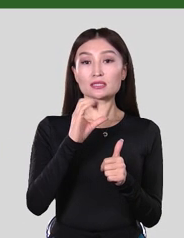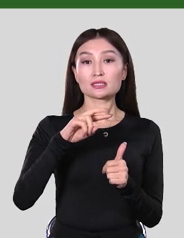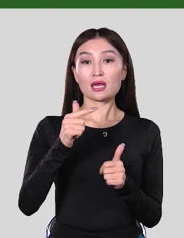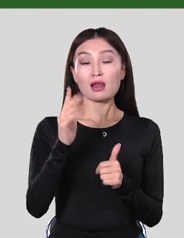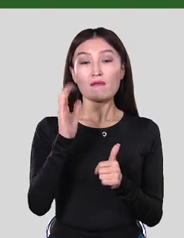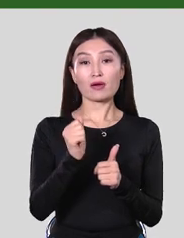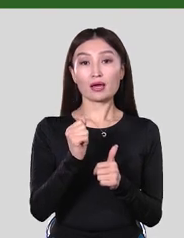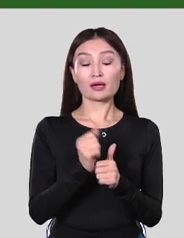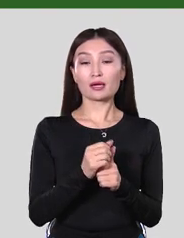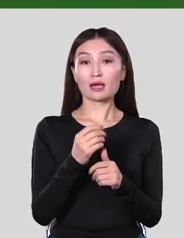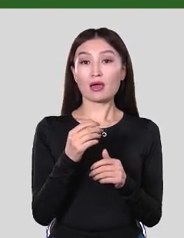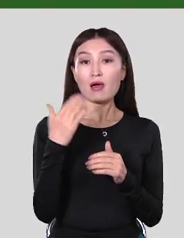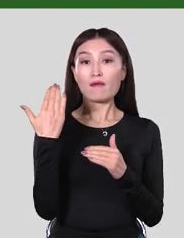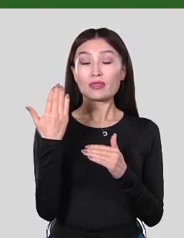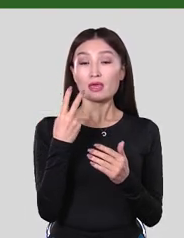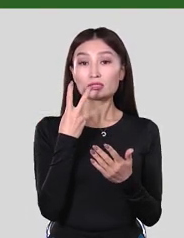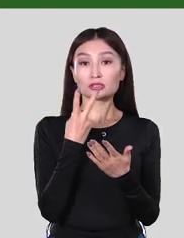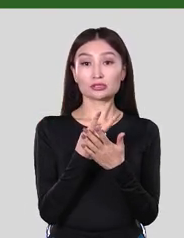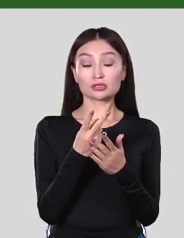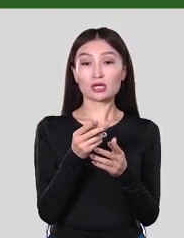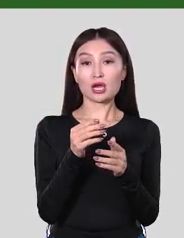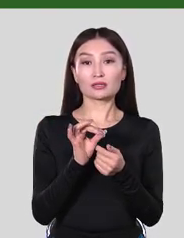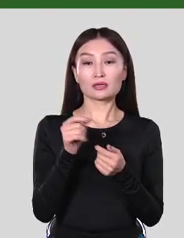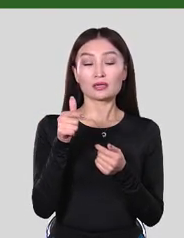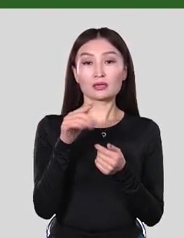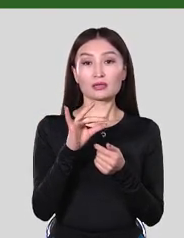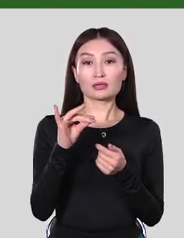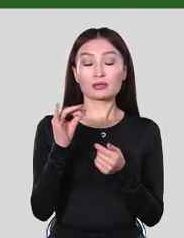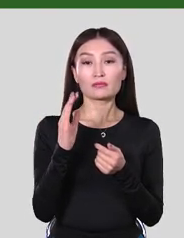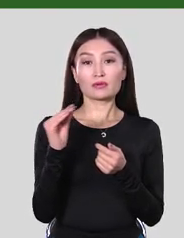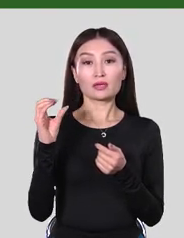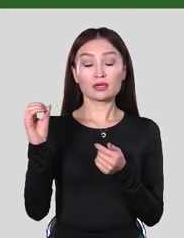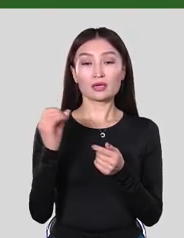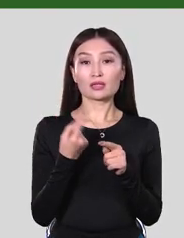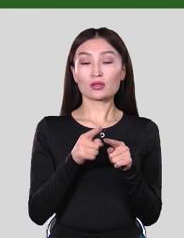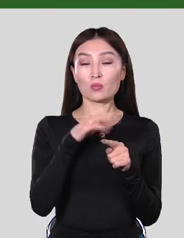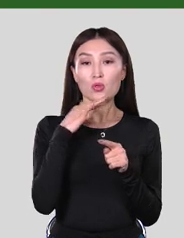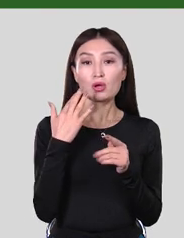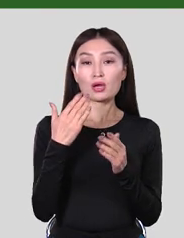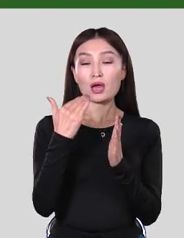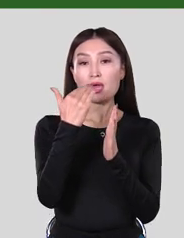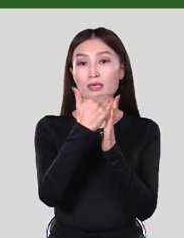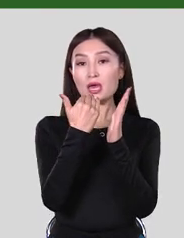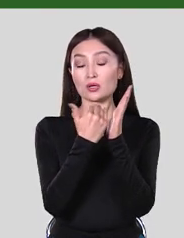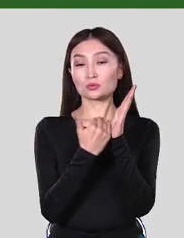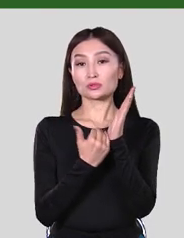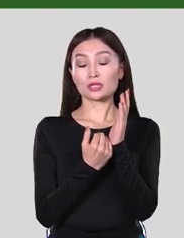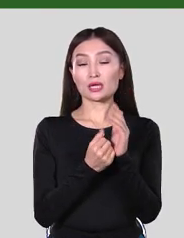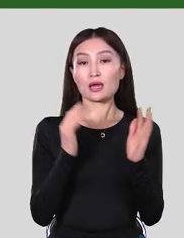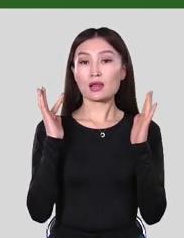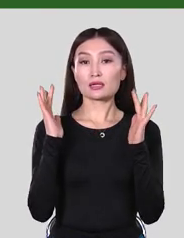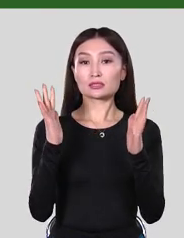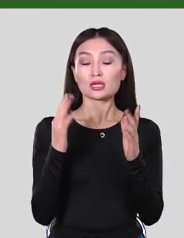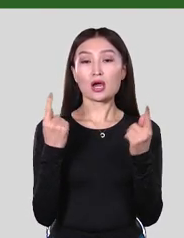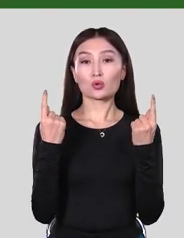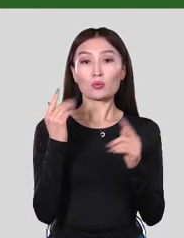Внешне она не слишком отличается от африканских джунглей. Это многоярусные леса, состоящие из огромных